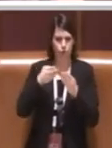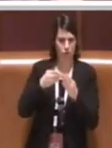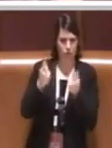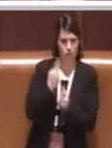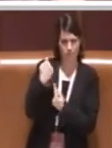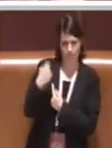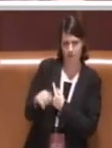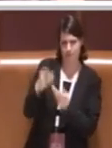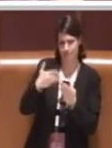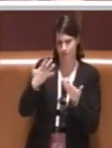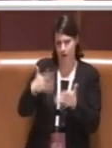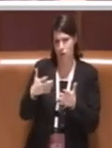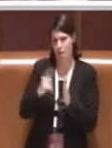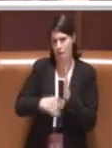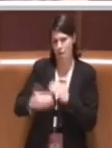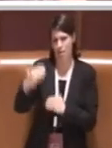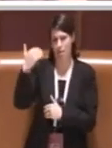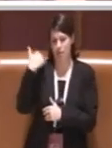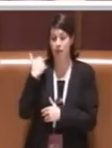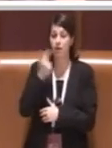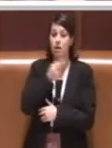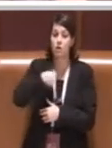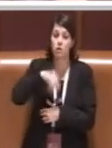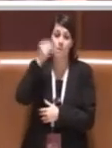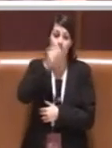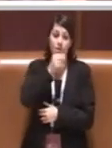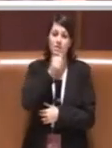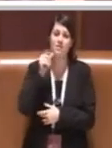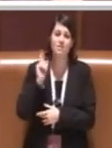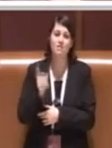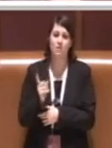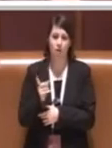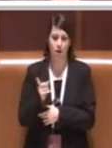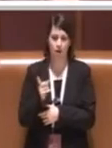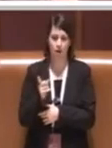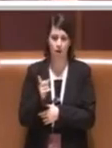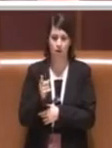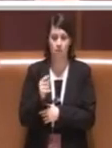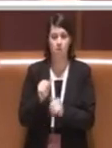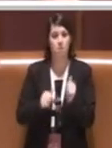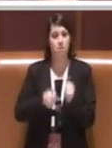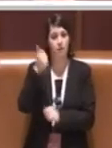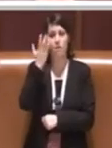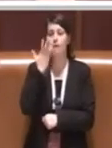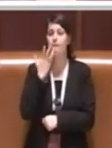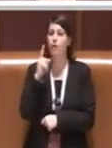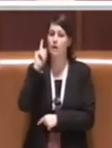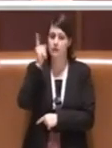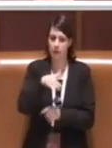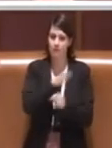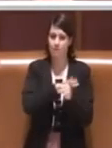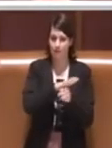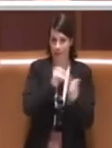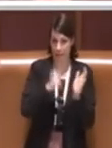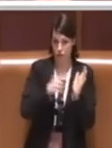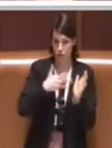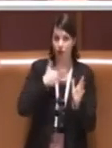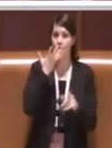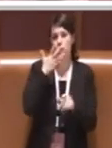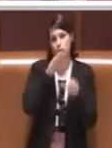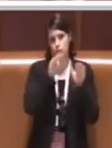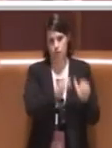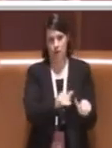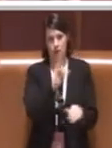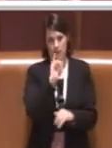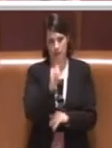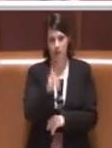fare, oltre per primo alla tutela di tutte le famiglie aventi diritto e anche quelle famiglie